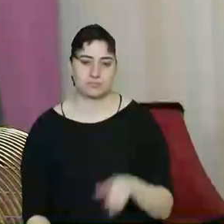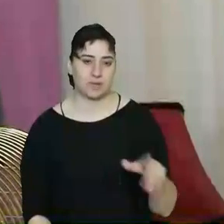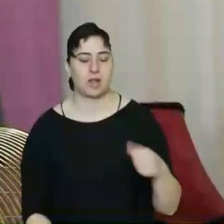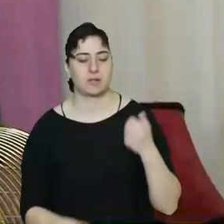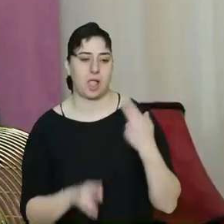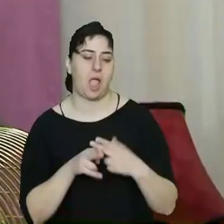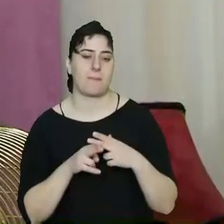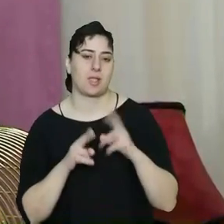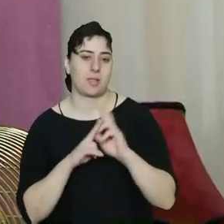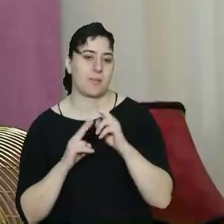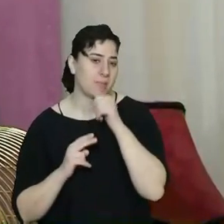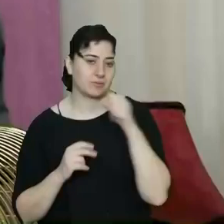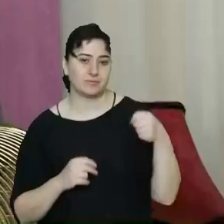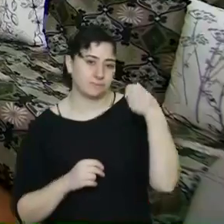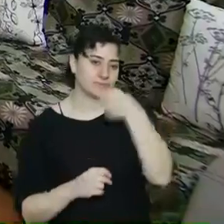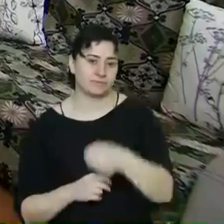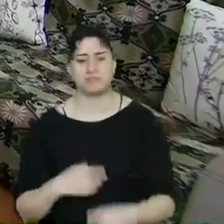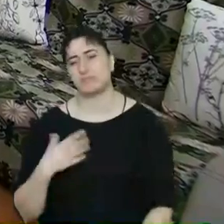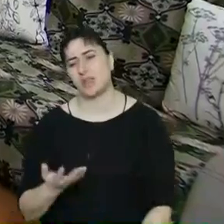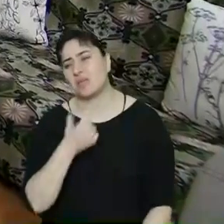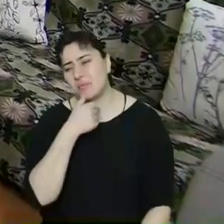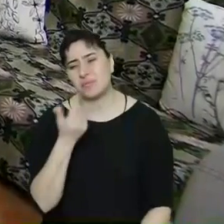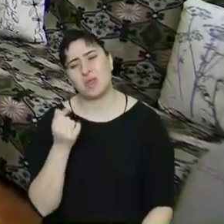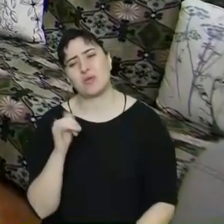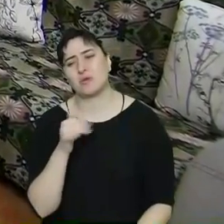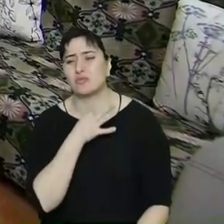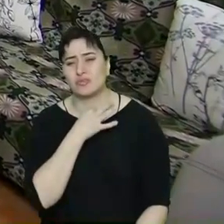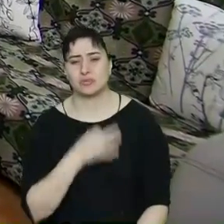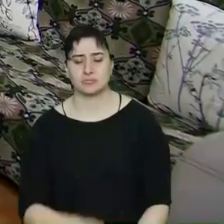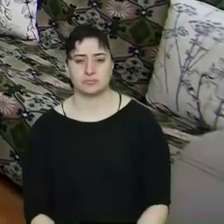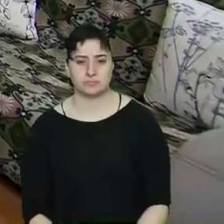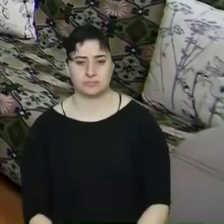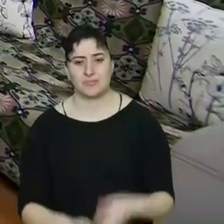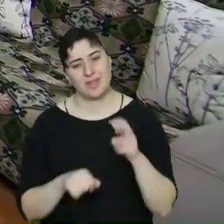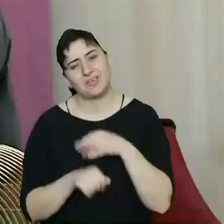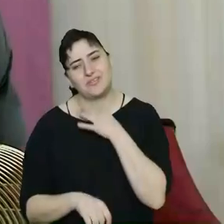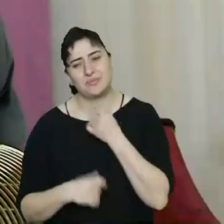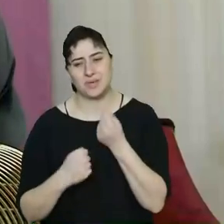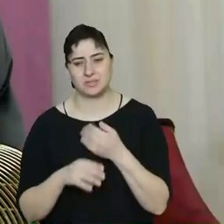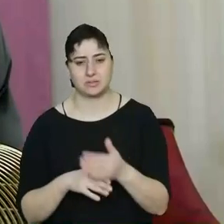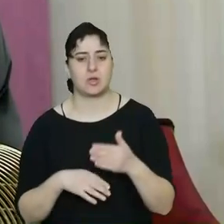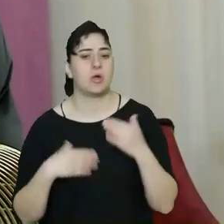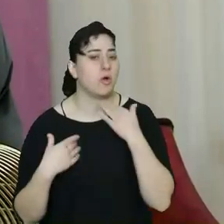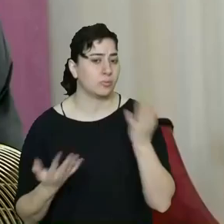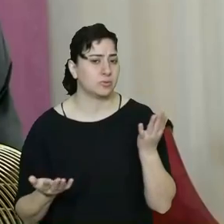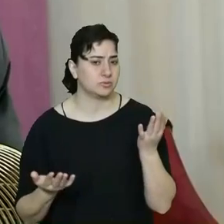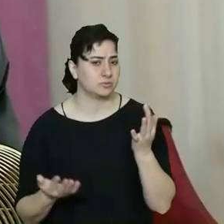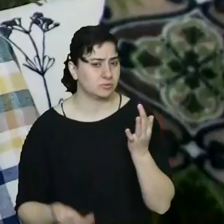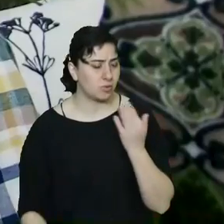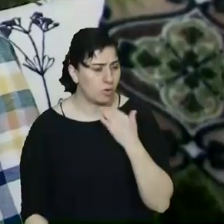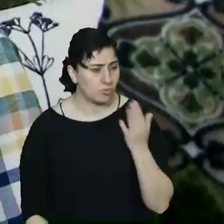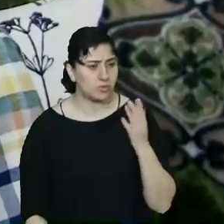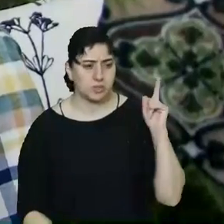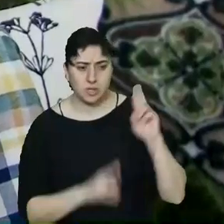bunu hemen Kemal Bey'e götüreyim vereyim. Ya baba biraz daha kalsın ne olur hatırım için. Oğlum böyle şeyler söyleme gözünü seveyim